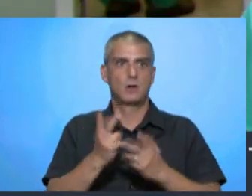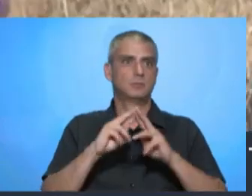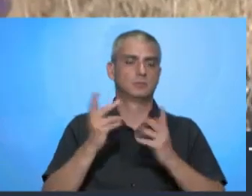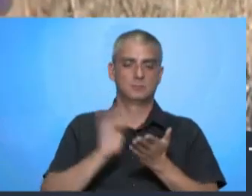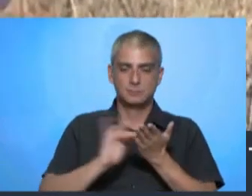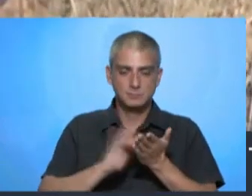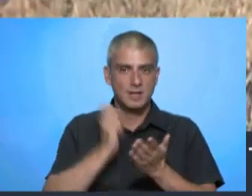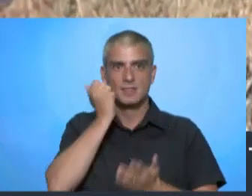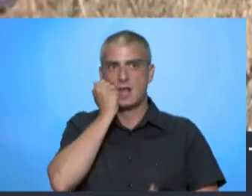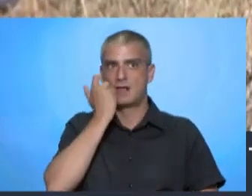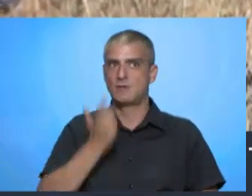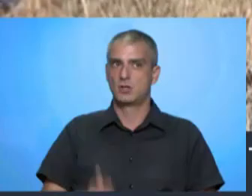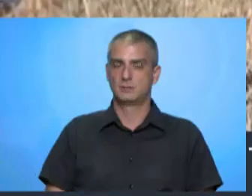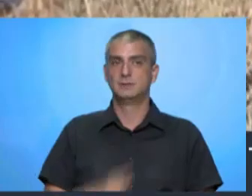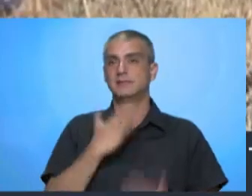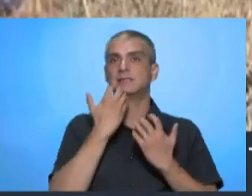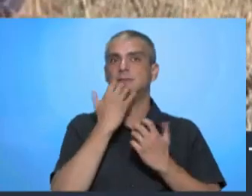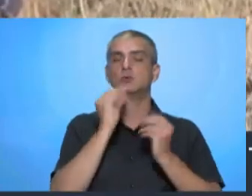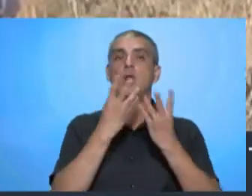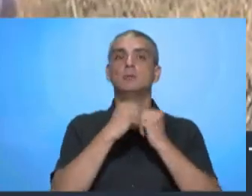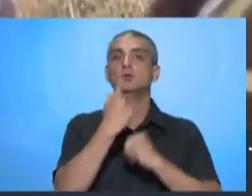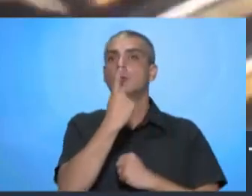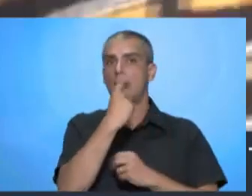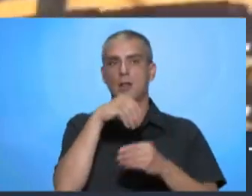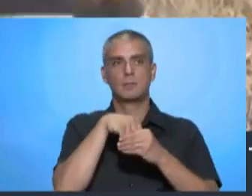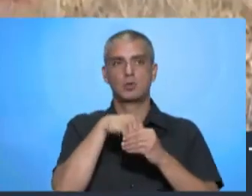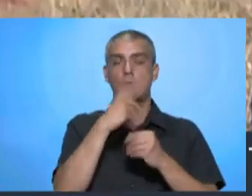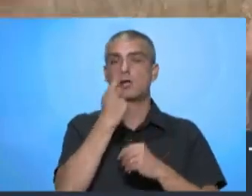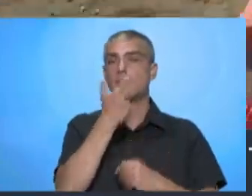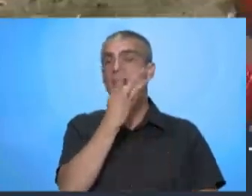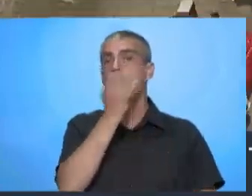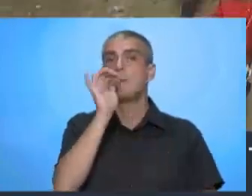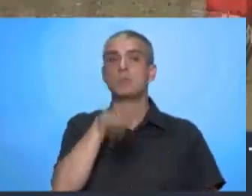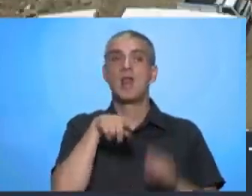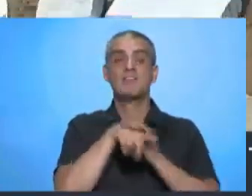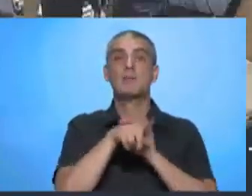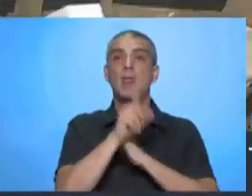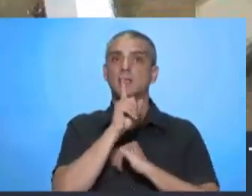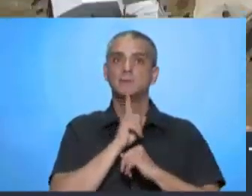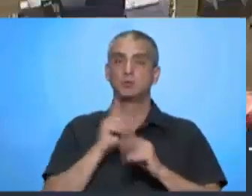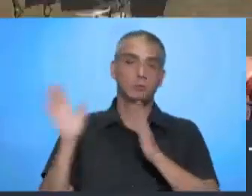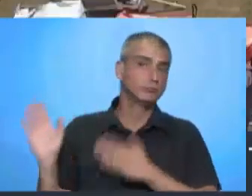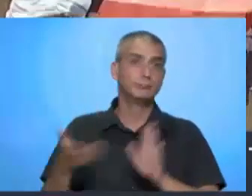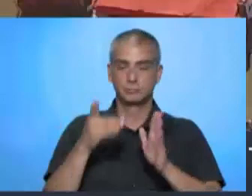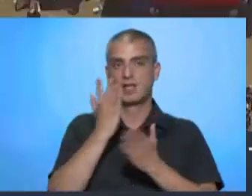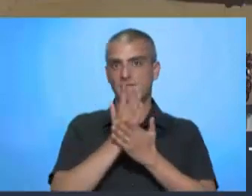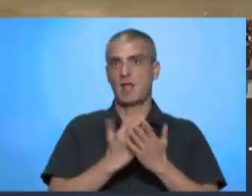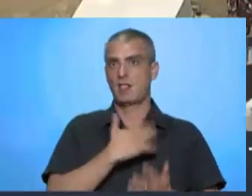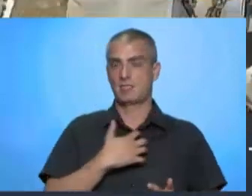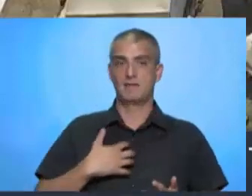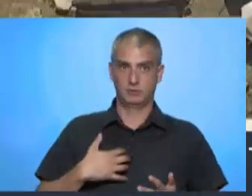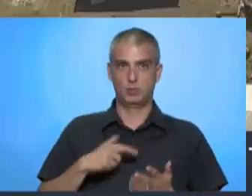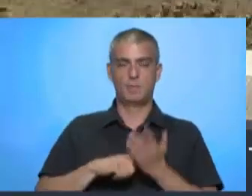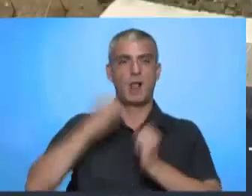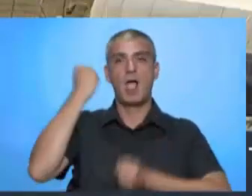טלפון. זה סיפור של משפחה אחת מתוך כמעט 400 אלף פליטים סורים שנעקרו וחלקם נפגעו